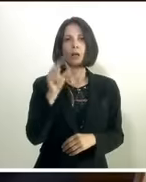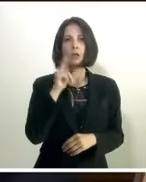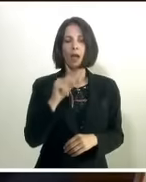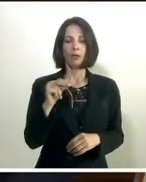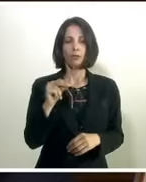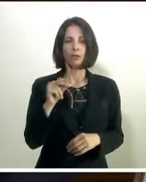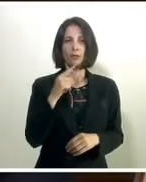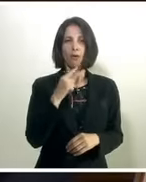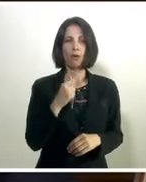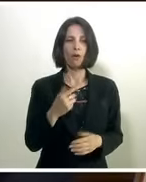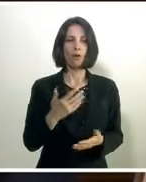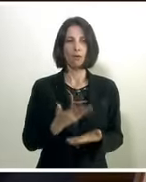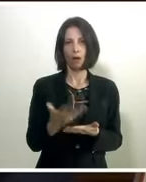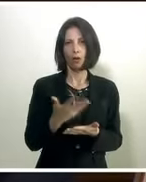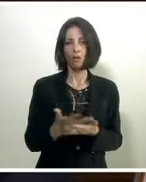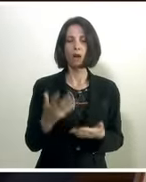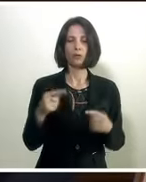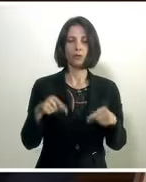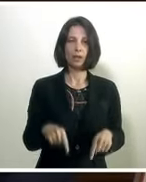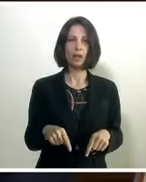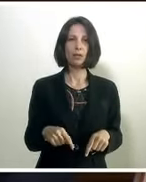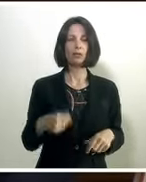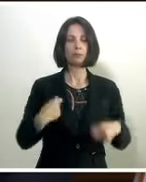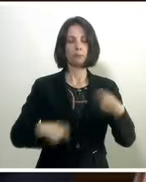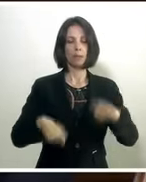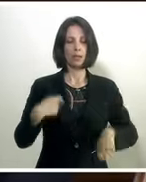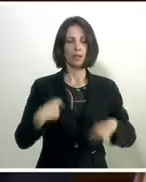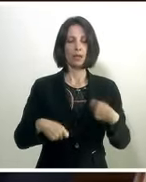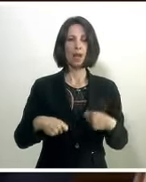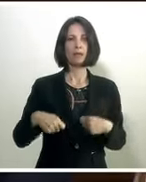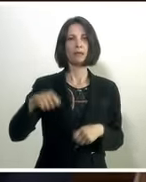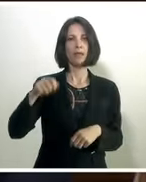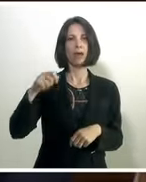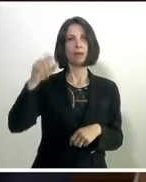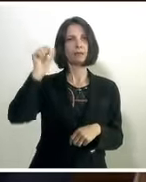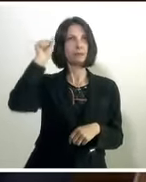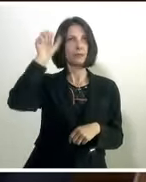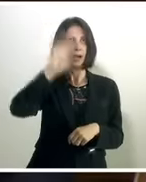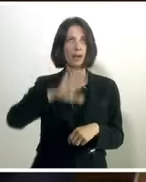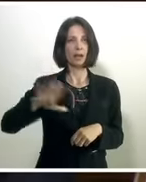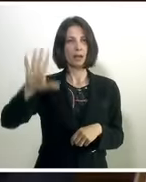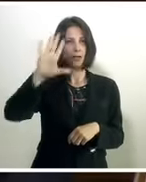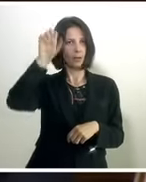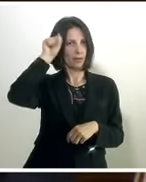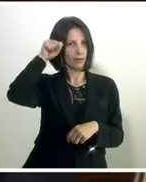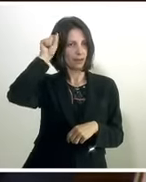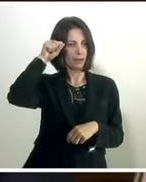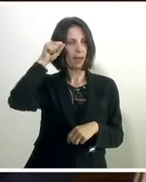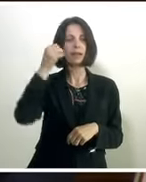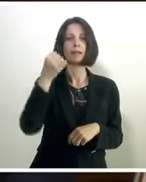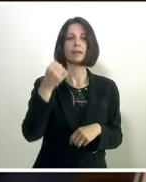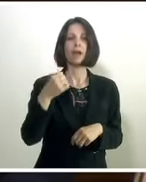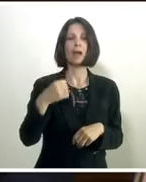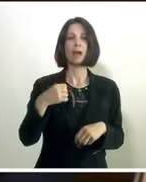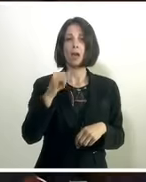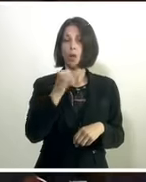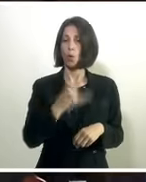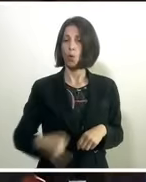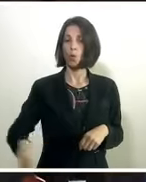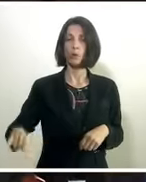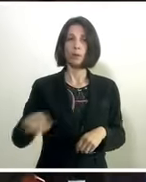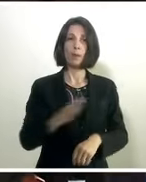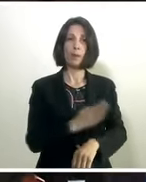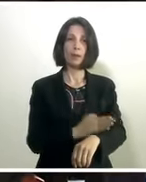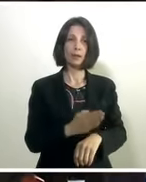responsabilità di essere oggi Presidente della Regione Sardegna e segretario nazionale dell'ultimo partito di dichiarata ispirazione discendenza